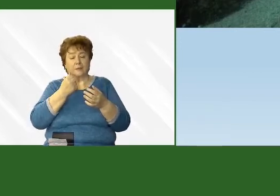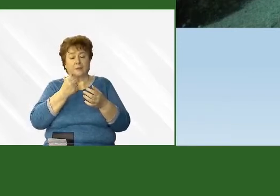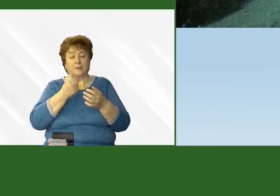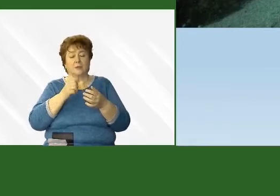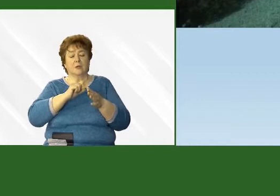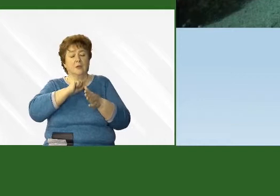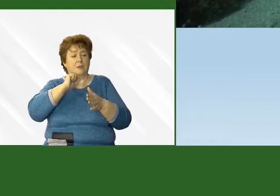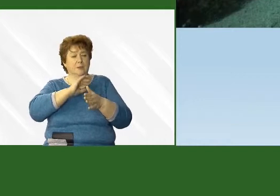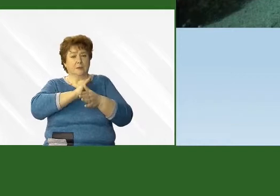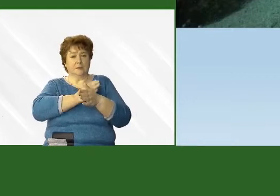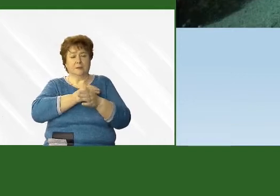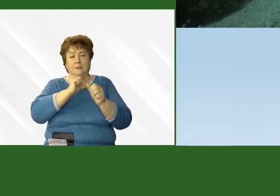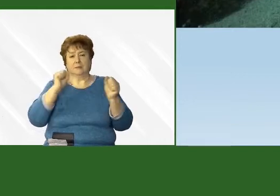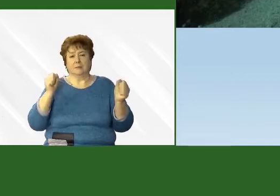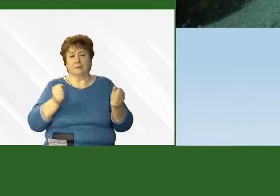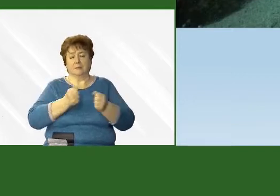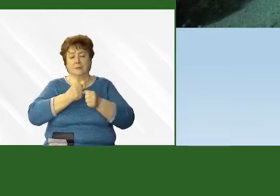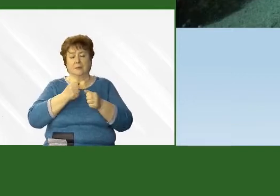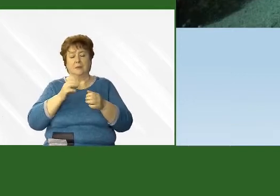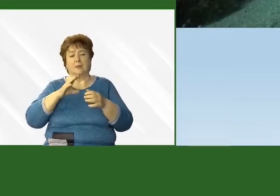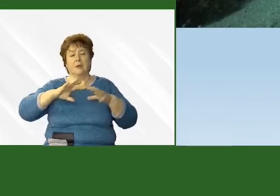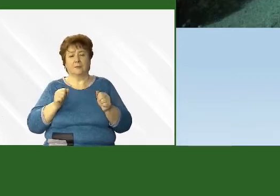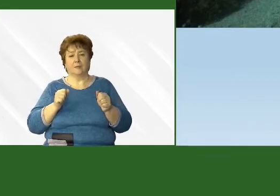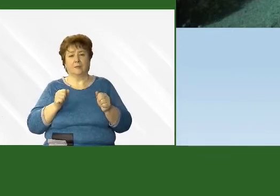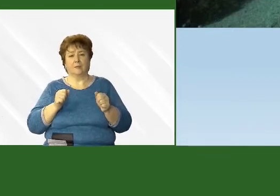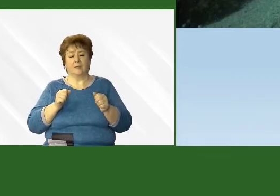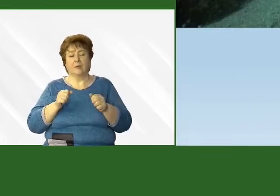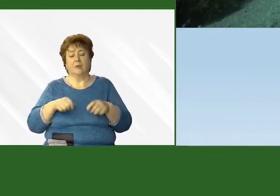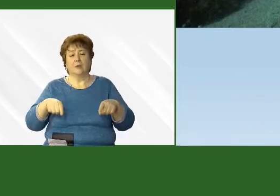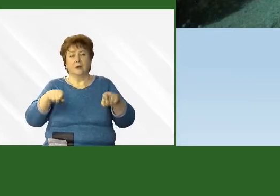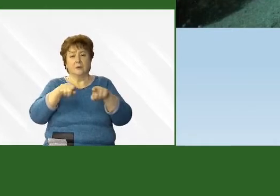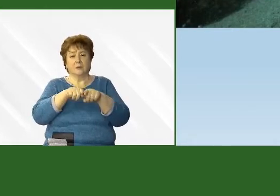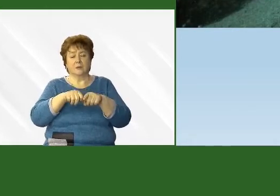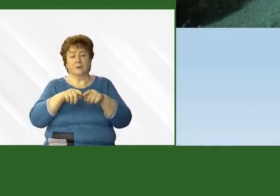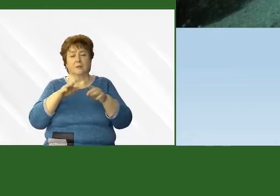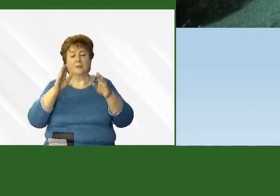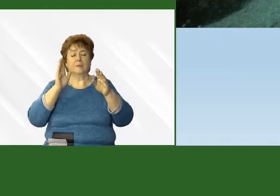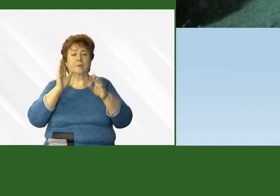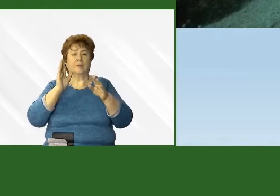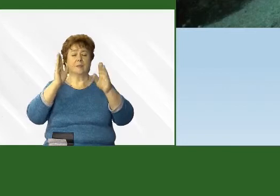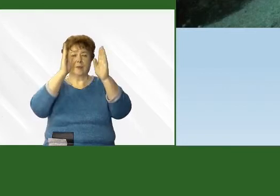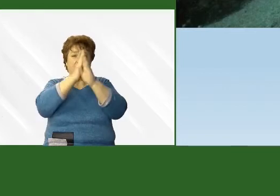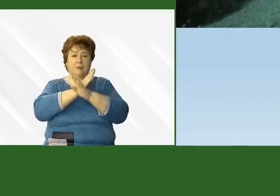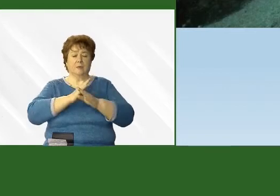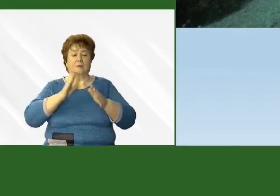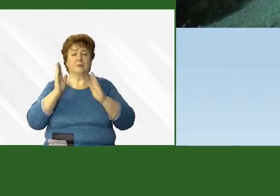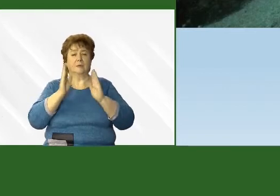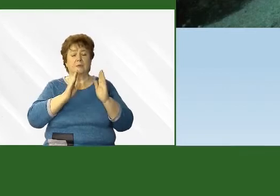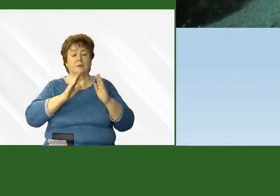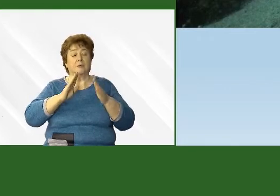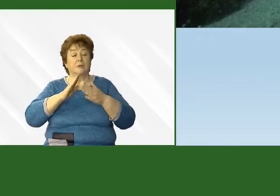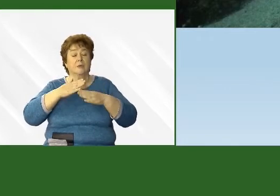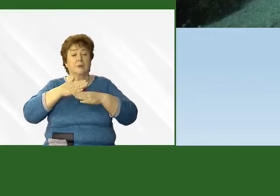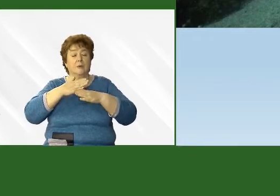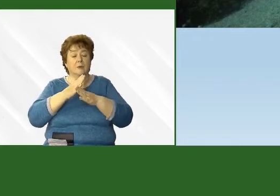к суровым климатическим условиям континента. К тому же, экосистема на континенте хрупкая и